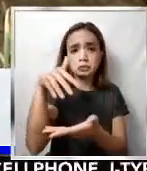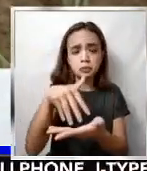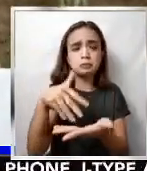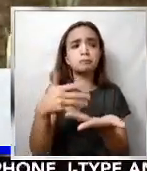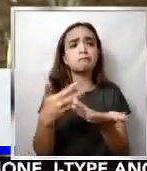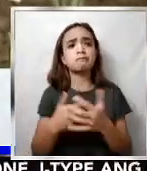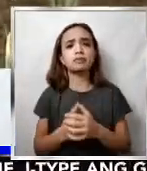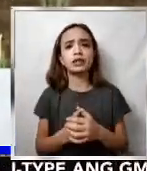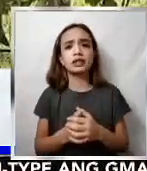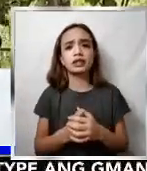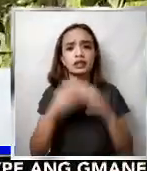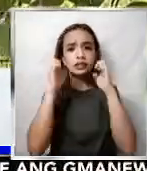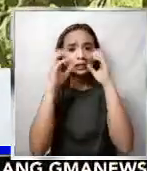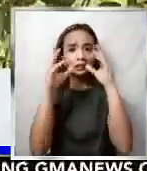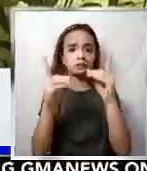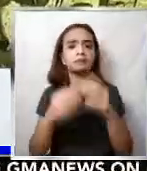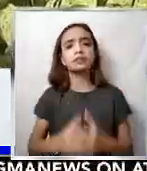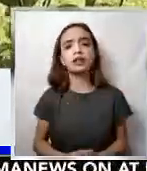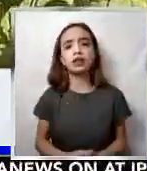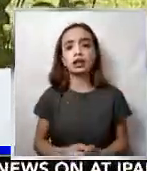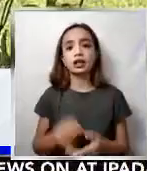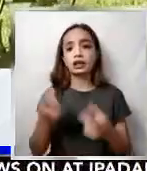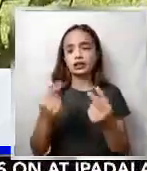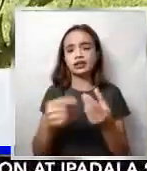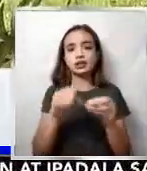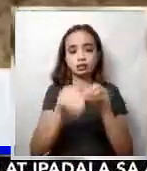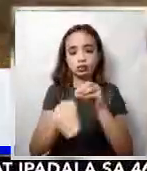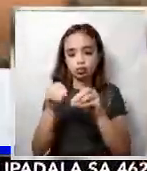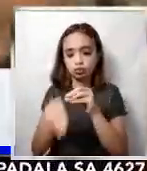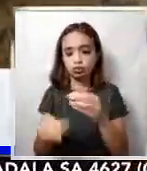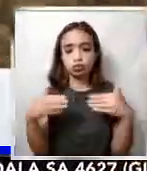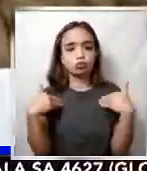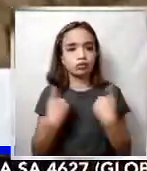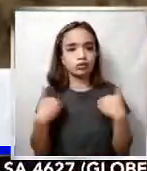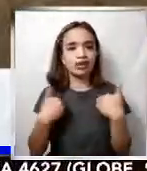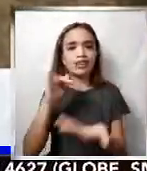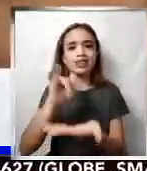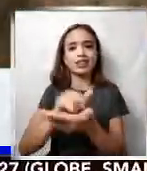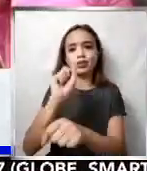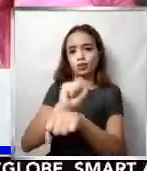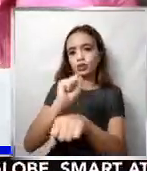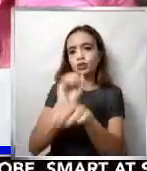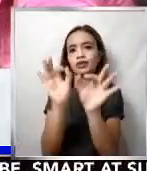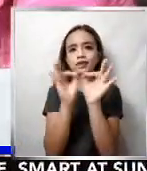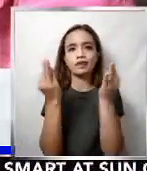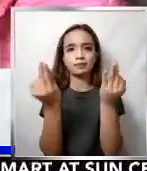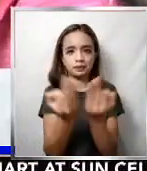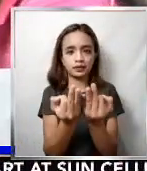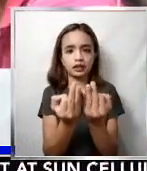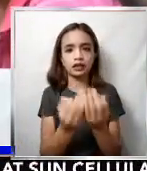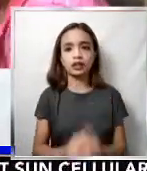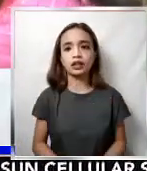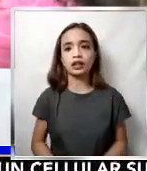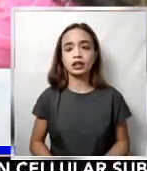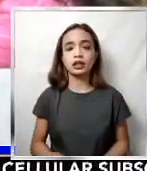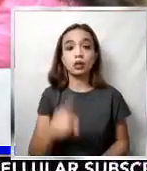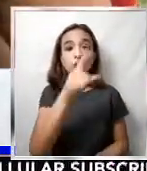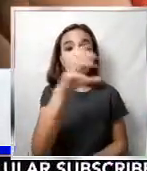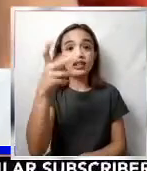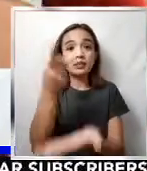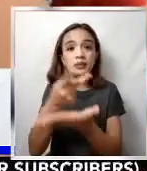Tanging ang mga pananim at alagang hayop ang pangkabuhayan ng pamilya. 100 lamang ang kinikita nila kada